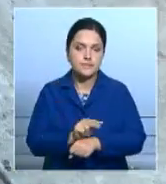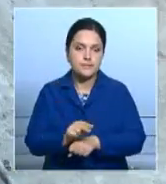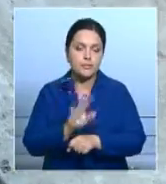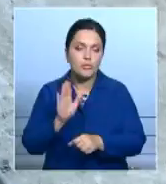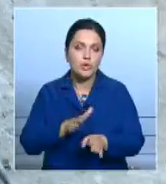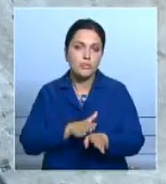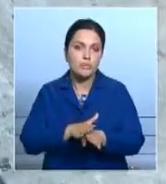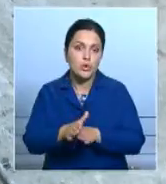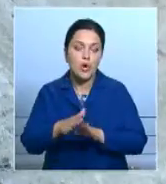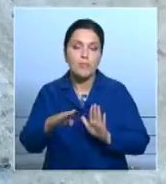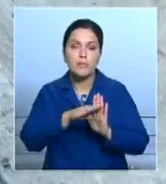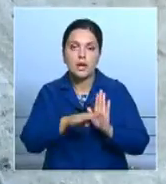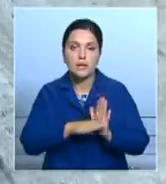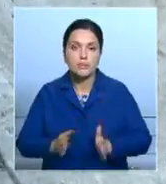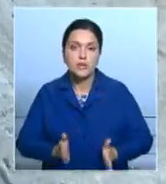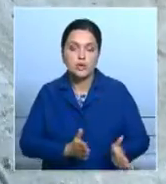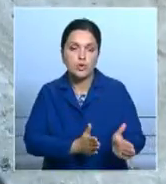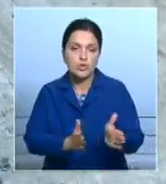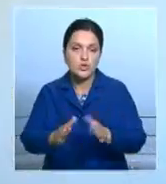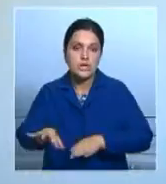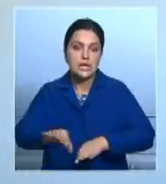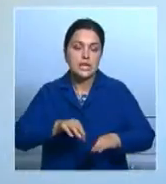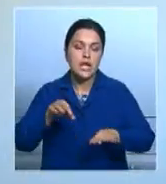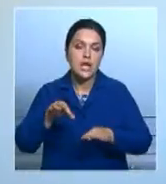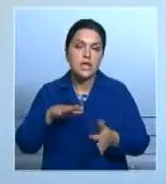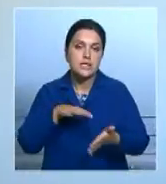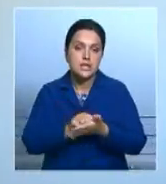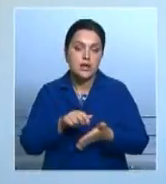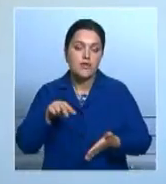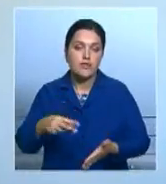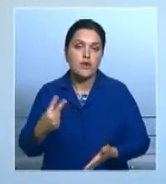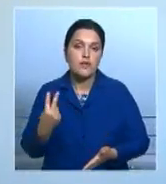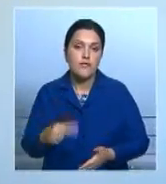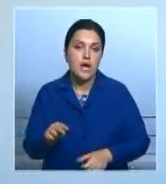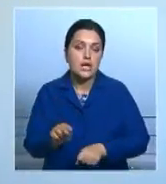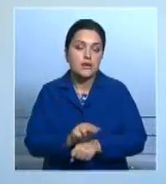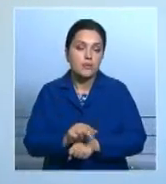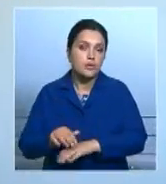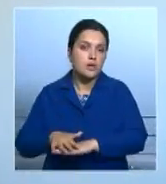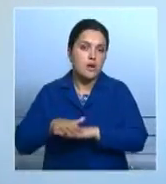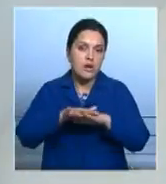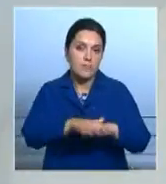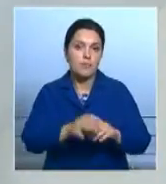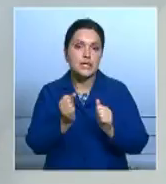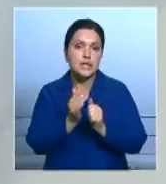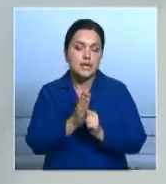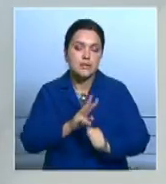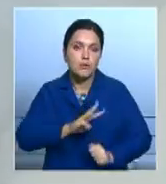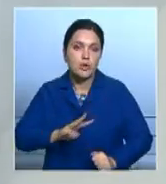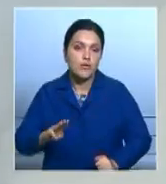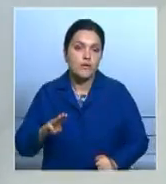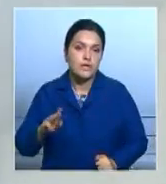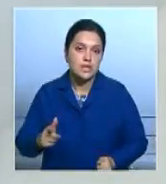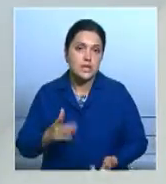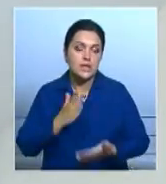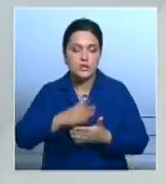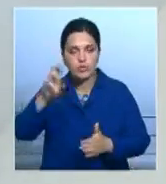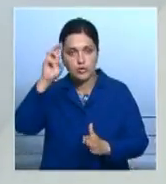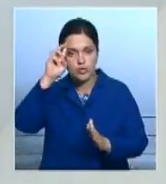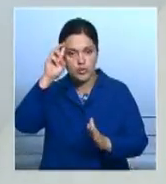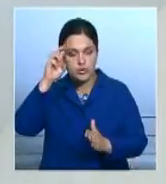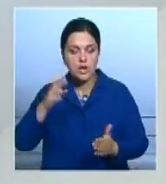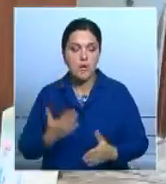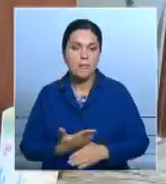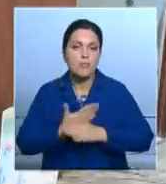обновляется. По программе «Дорожная карта занятости 2020» в ремонт вложены 15 миллионов тенге. Благодаря